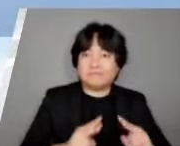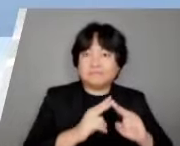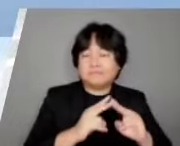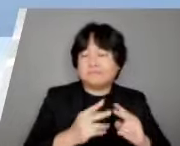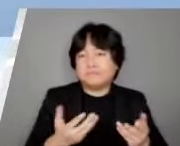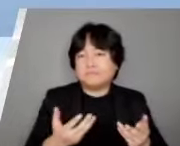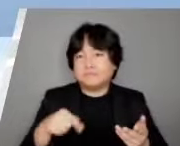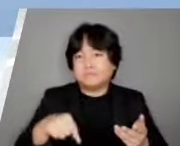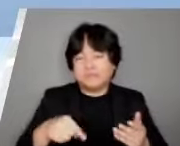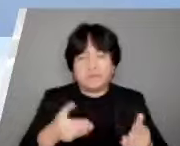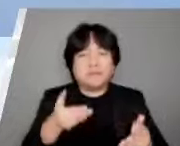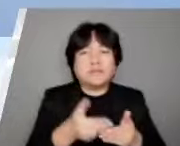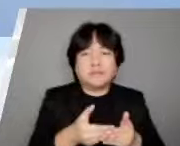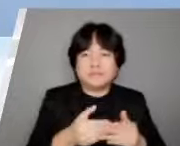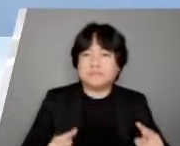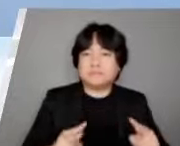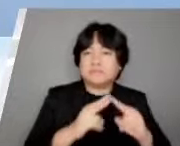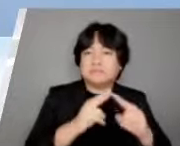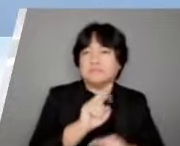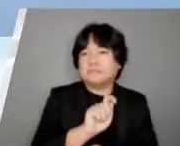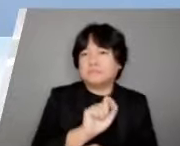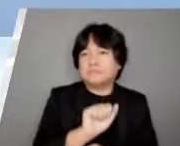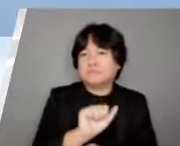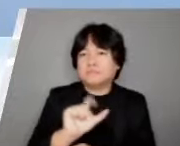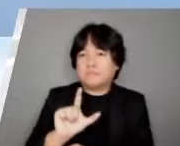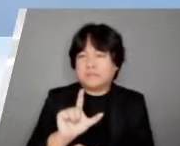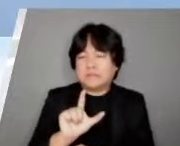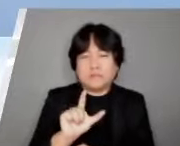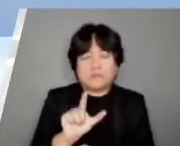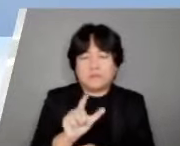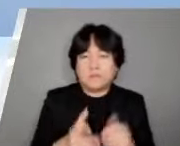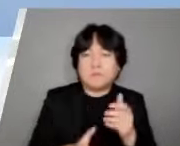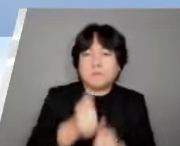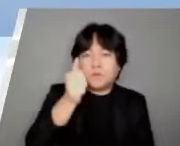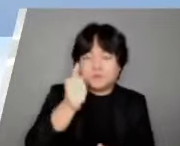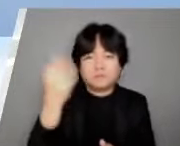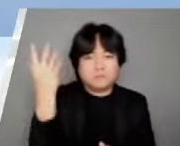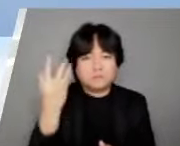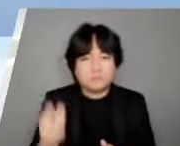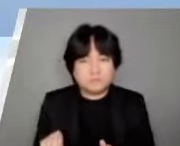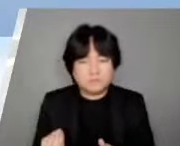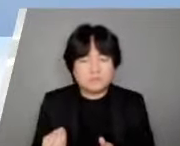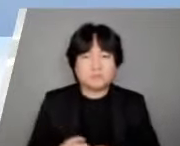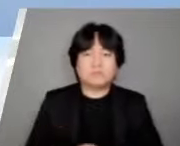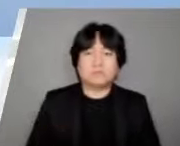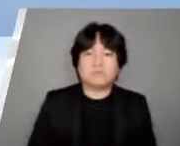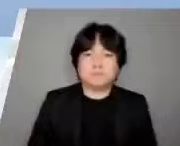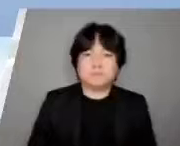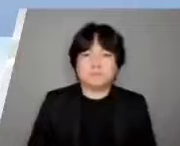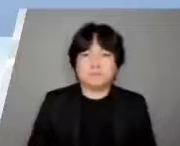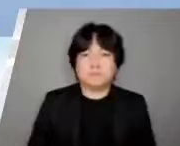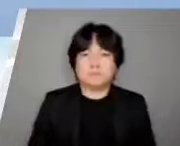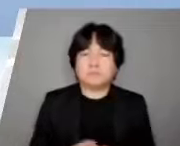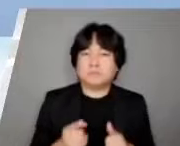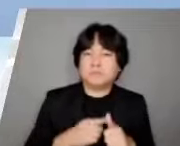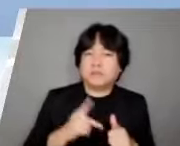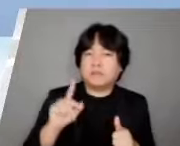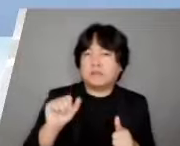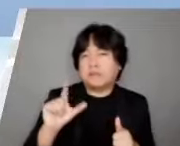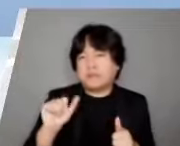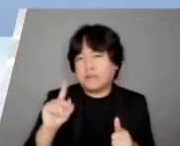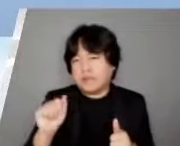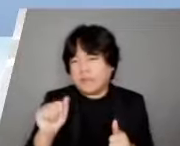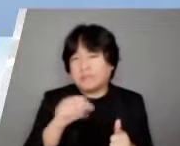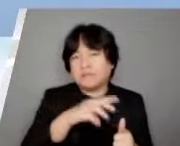Taal Volcano yung karamihan dito ay nasa Batangas yung sa may tel tuy sa may kalaka ah